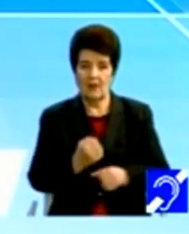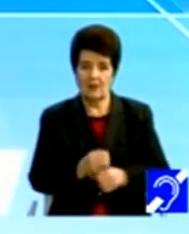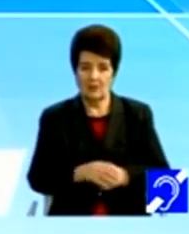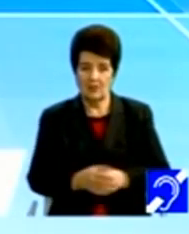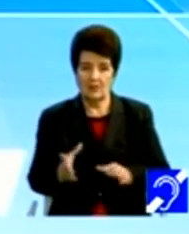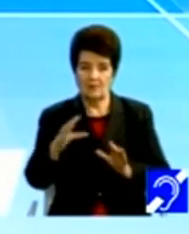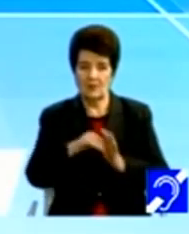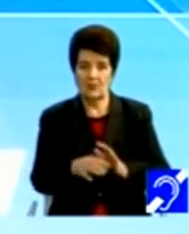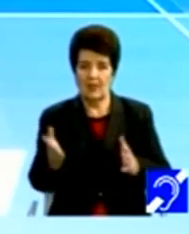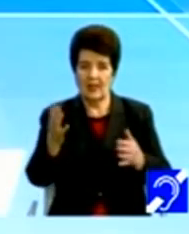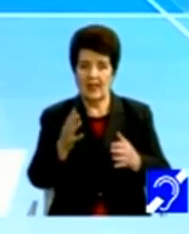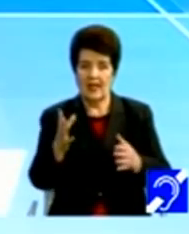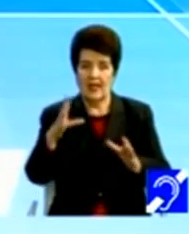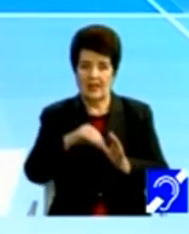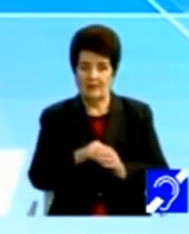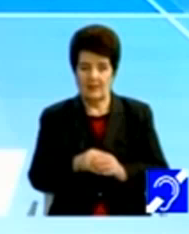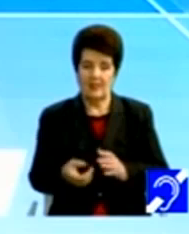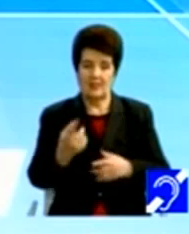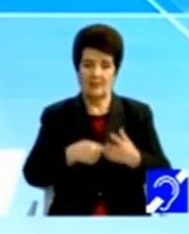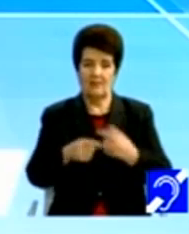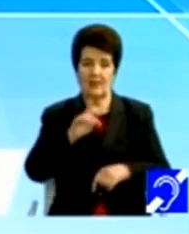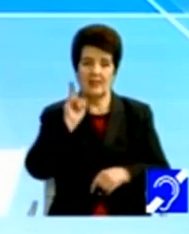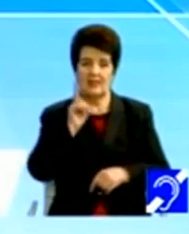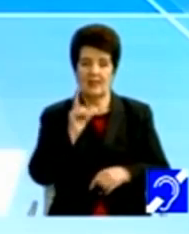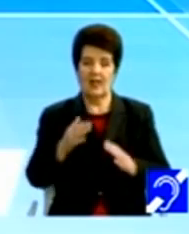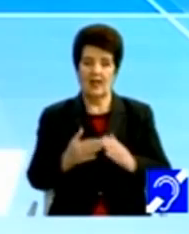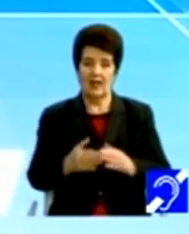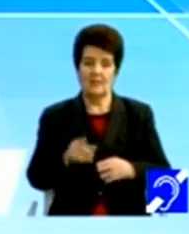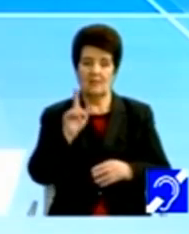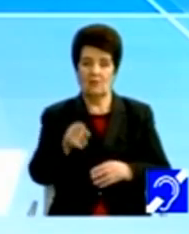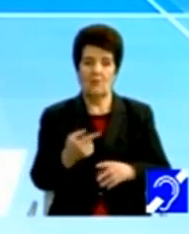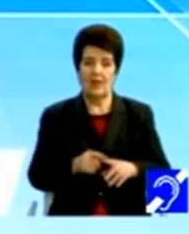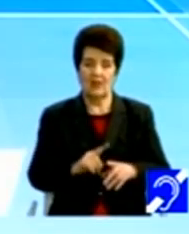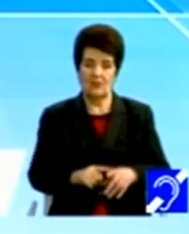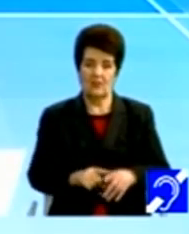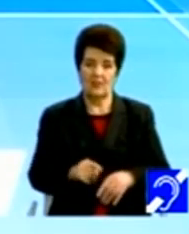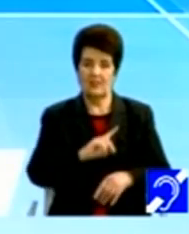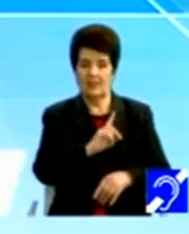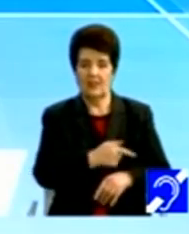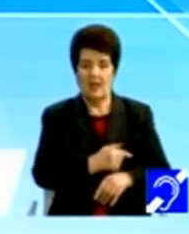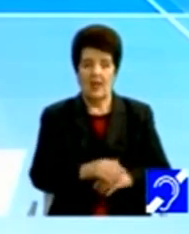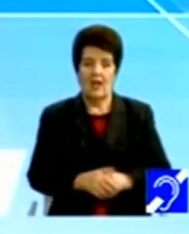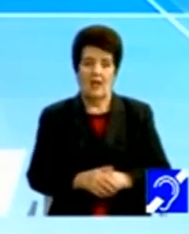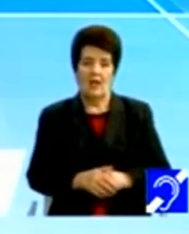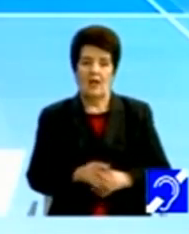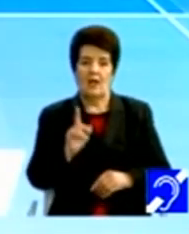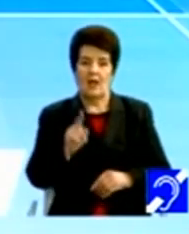de reîntregire, ca acești tineri să poată reveni acasă, pentru că ei vor fi acest motor, această forță